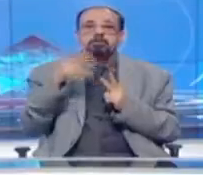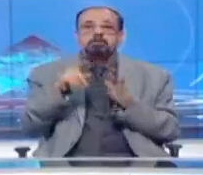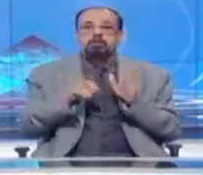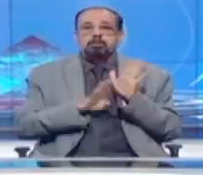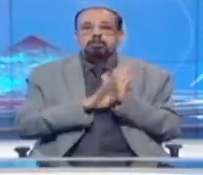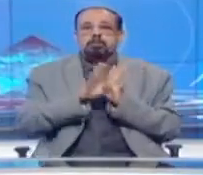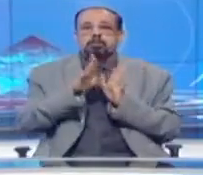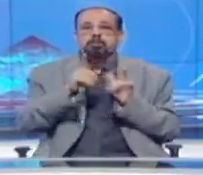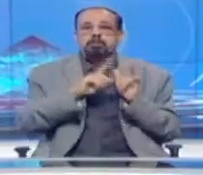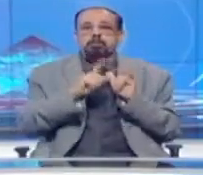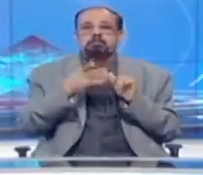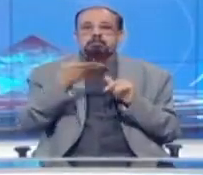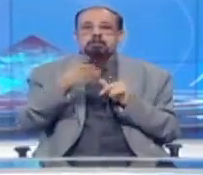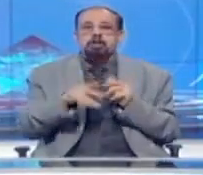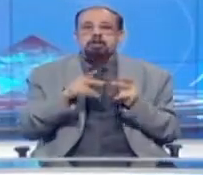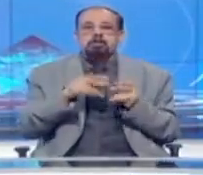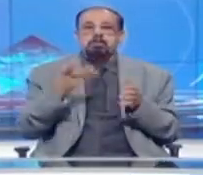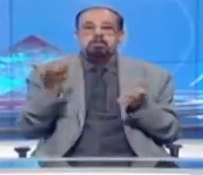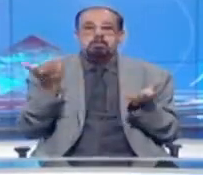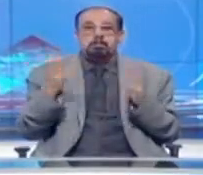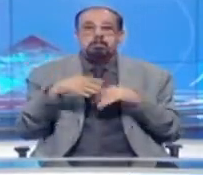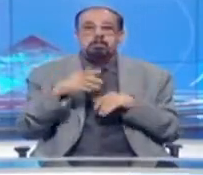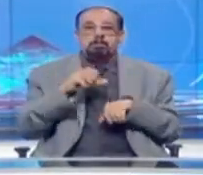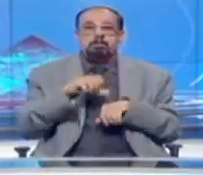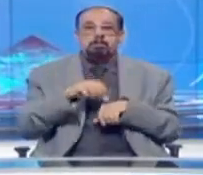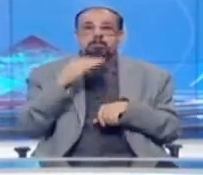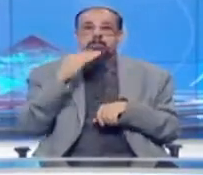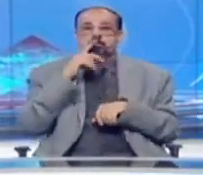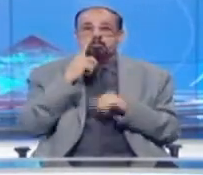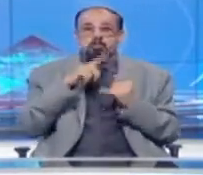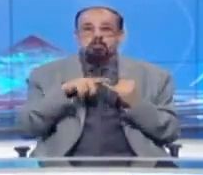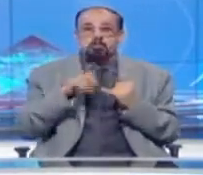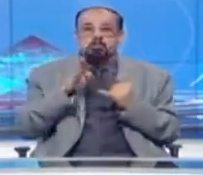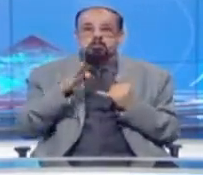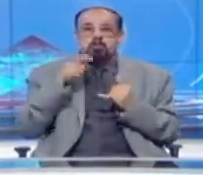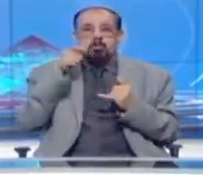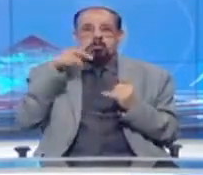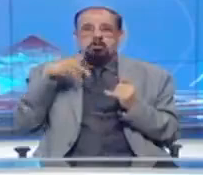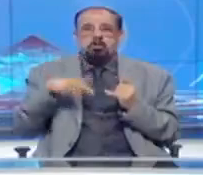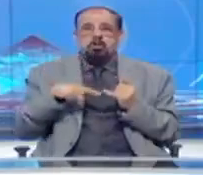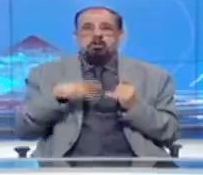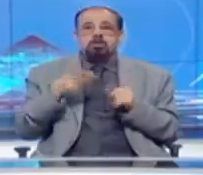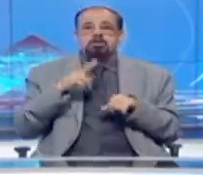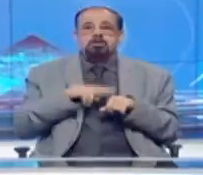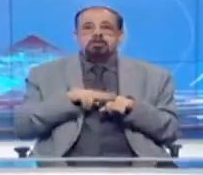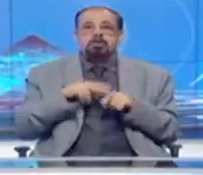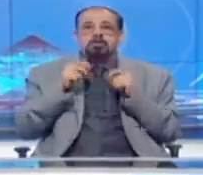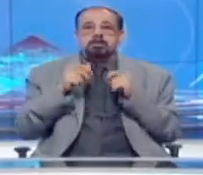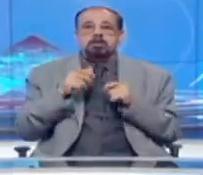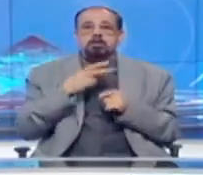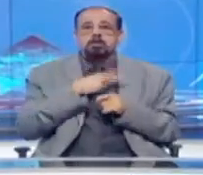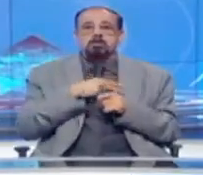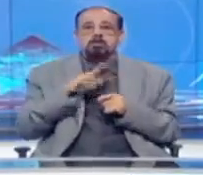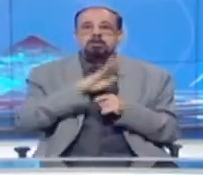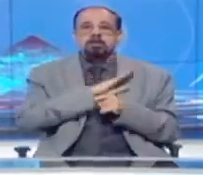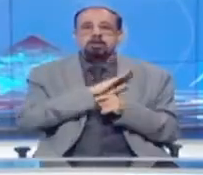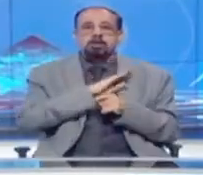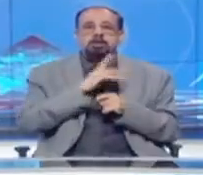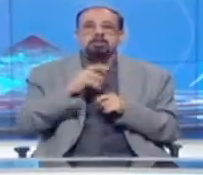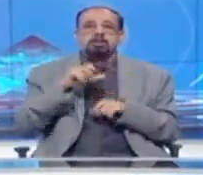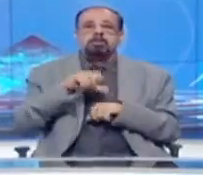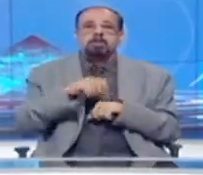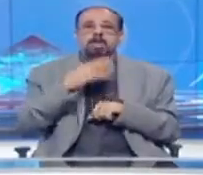سقطا في قصف روسي مكثف على منطقة سومي بشمال أوكرانيا. في السياق ذاته أعلنت الإدارة